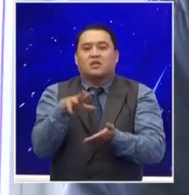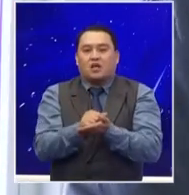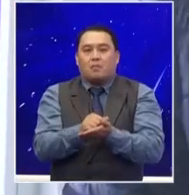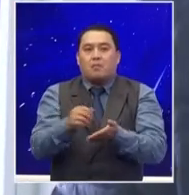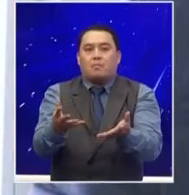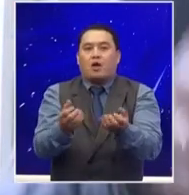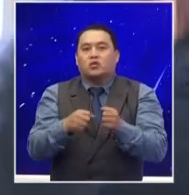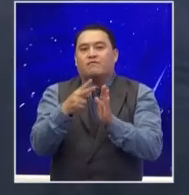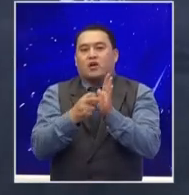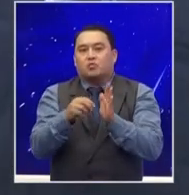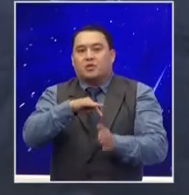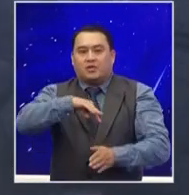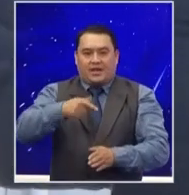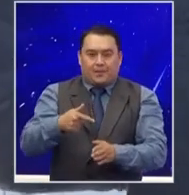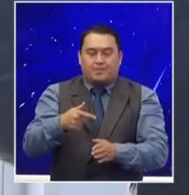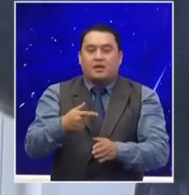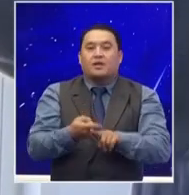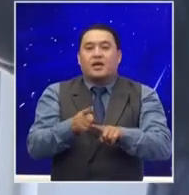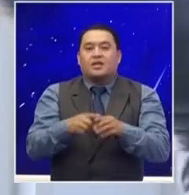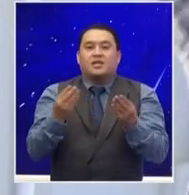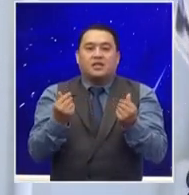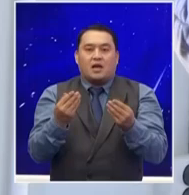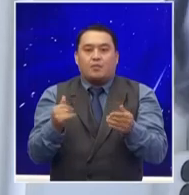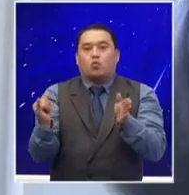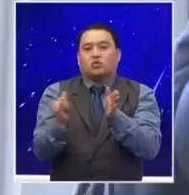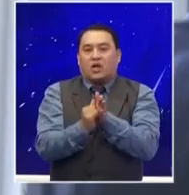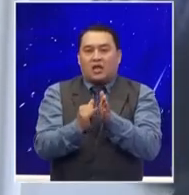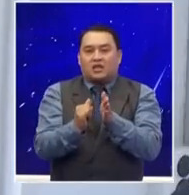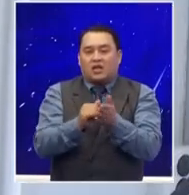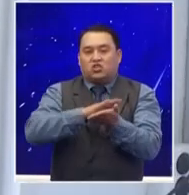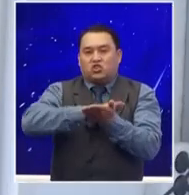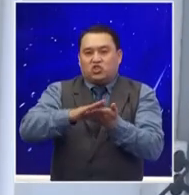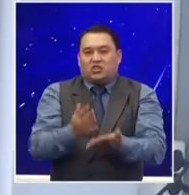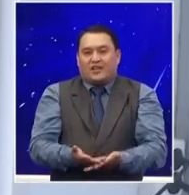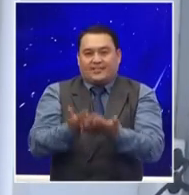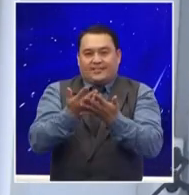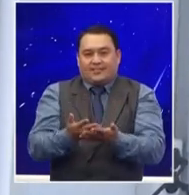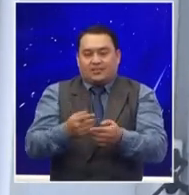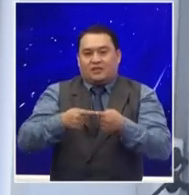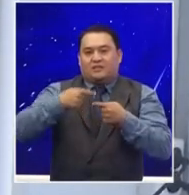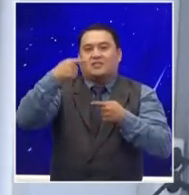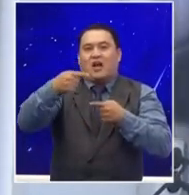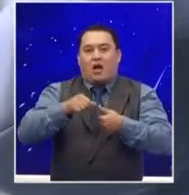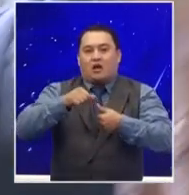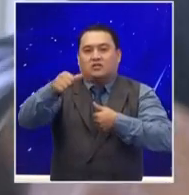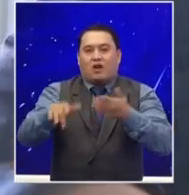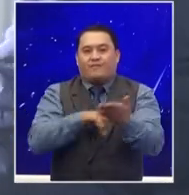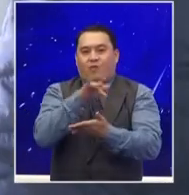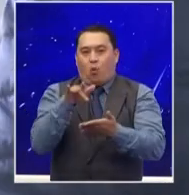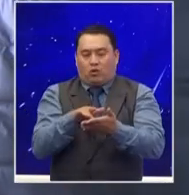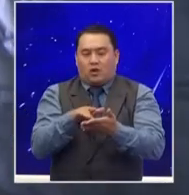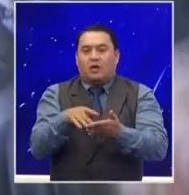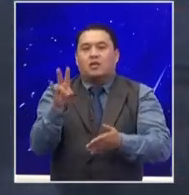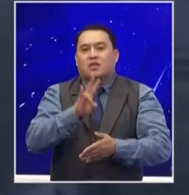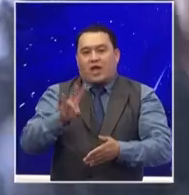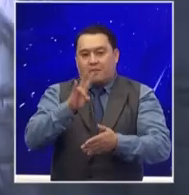мы получили 800 миллионов тенге. На эти средства мы устанавливаем очистное сооружение за чертой города. В ноябре этого года уже